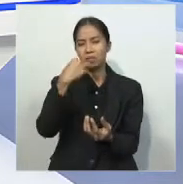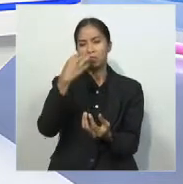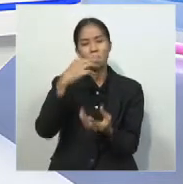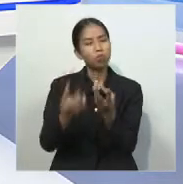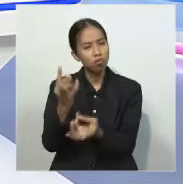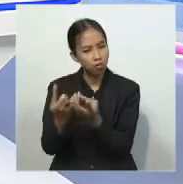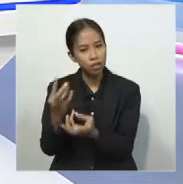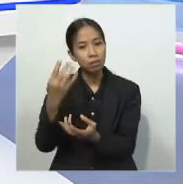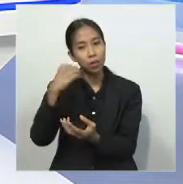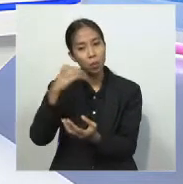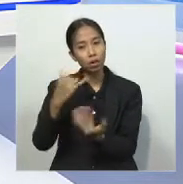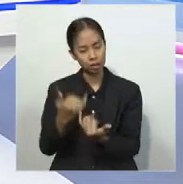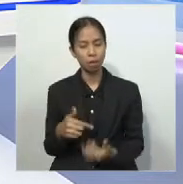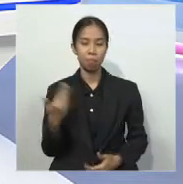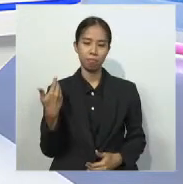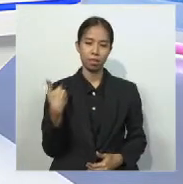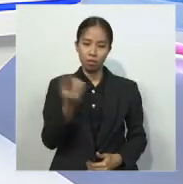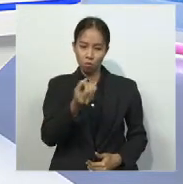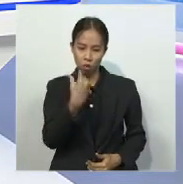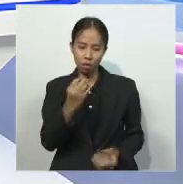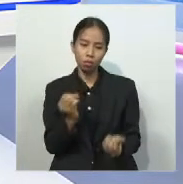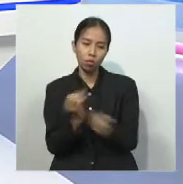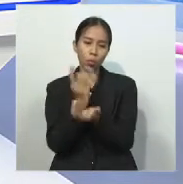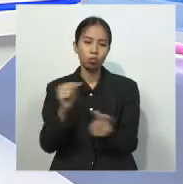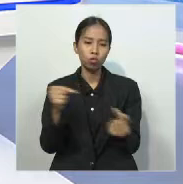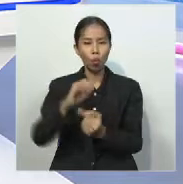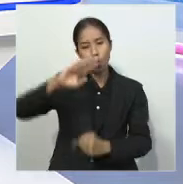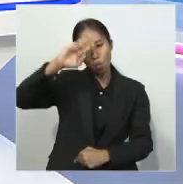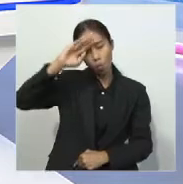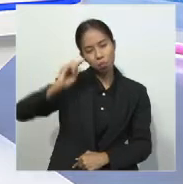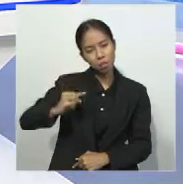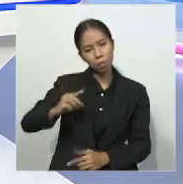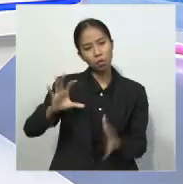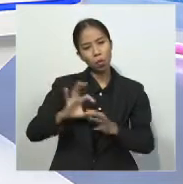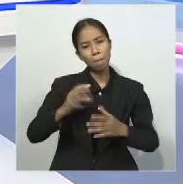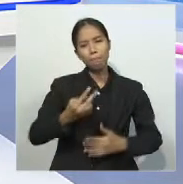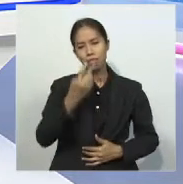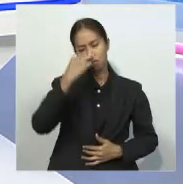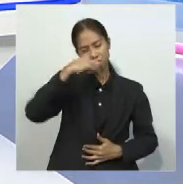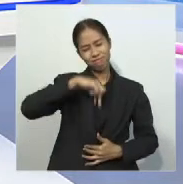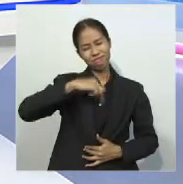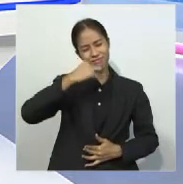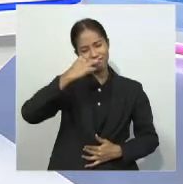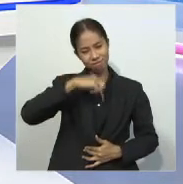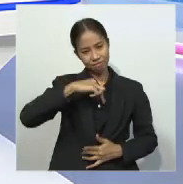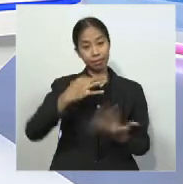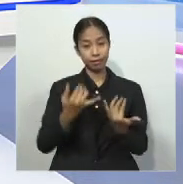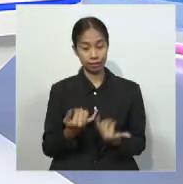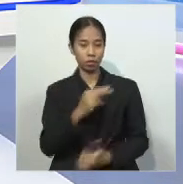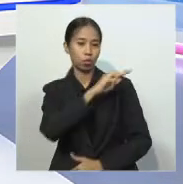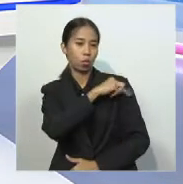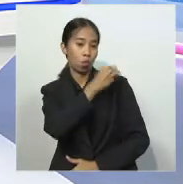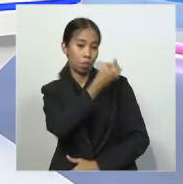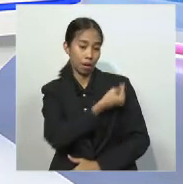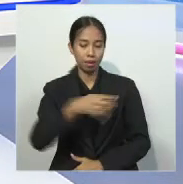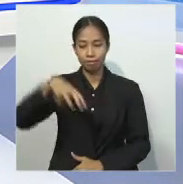คะหลายๆคนเนี่ยก็บอกว่ามีผลกระทบโดยเฉพาะคนที่มีโรคประจำตัวอยู่แล้วโรคระบบทางเดินหายใจนะคะตอนนี้ทางโรงพยาบาลนพ